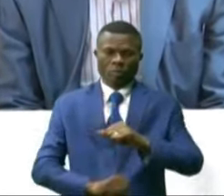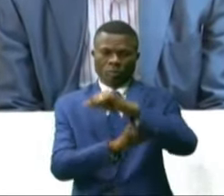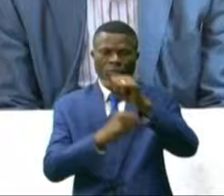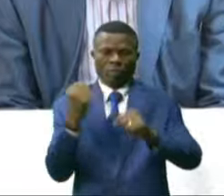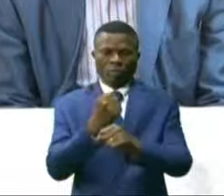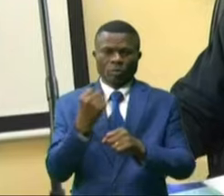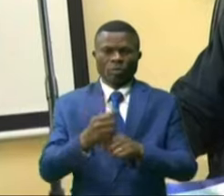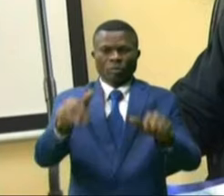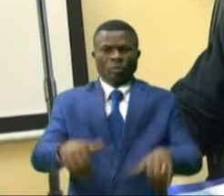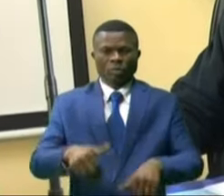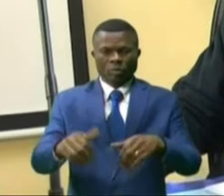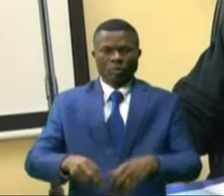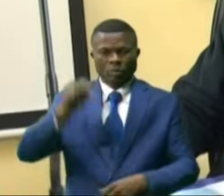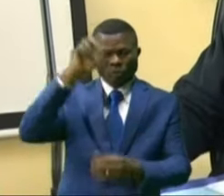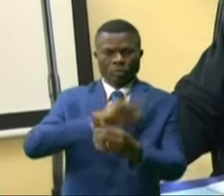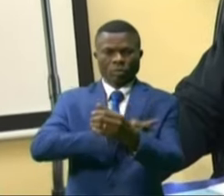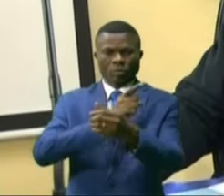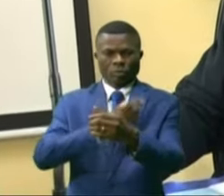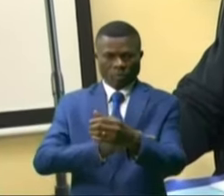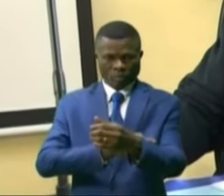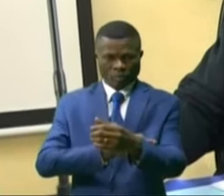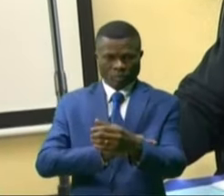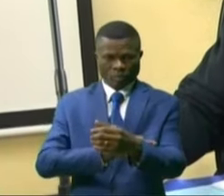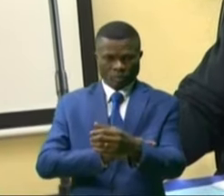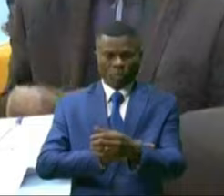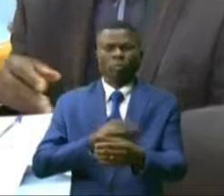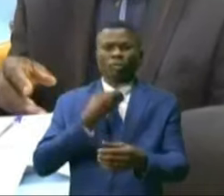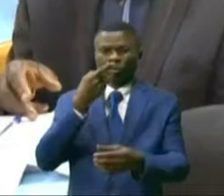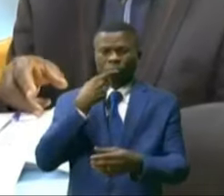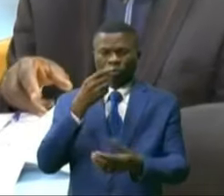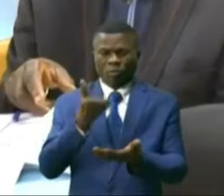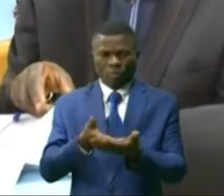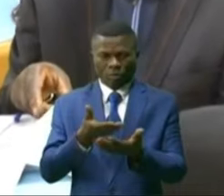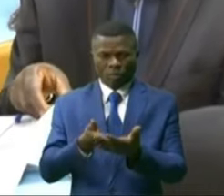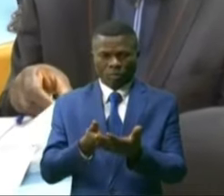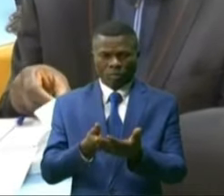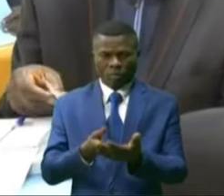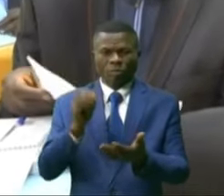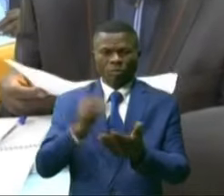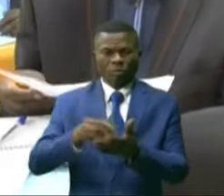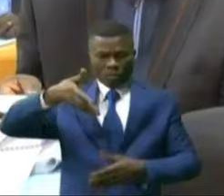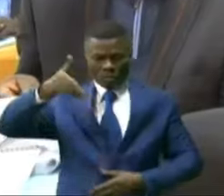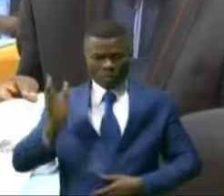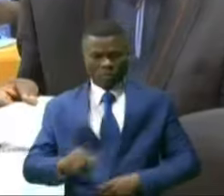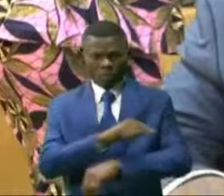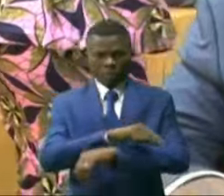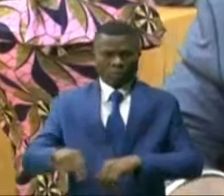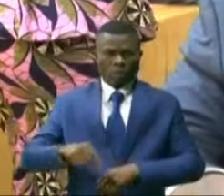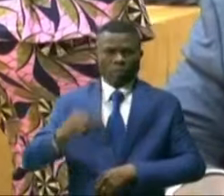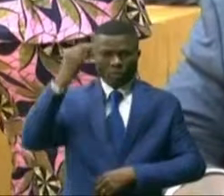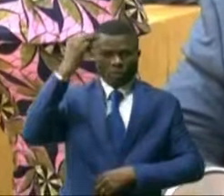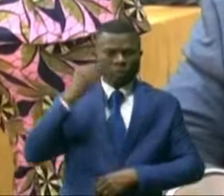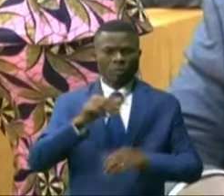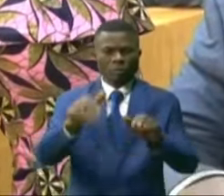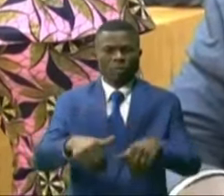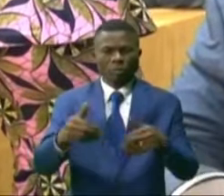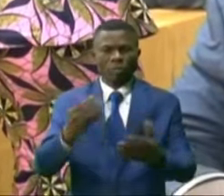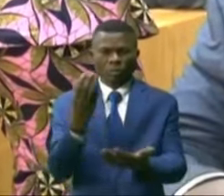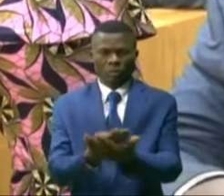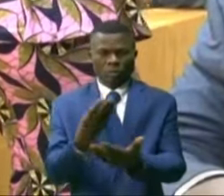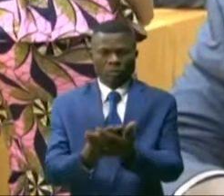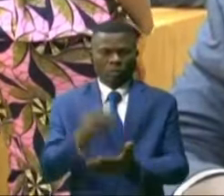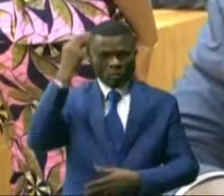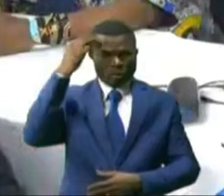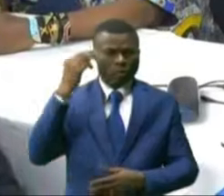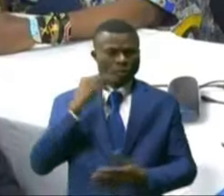secteur agricole du Nord Kivu, PASA NK en sigle, entre autres les experts du ministère de l'Agriculture, du budget, du